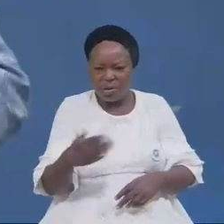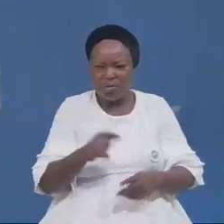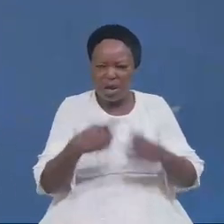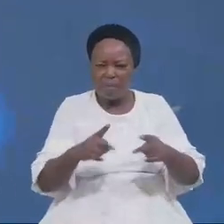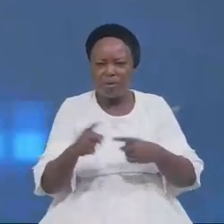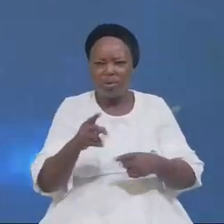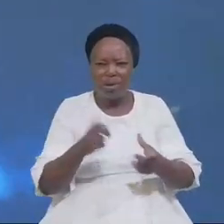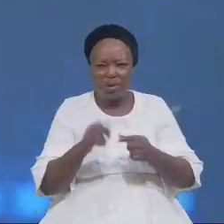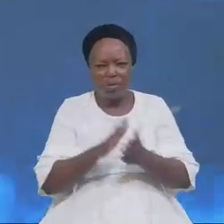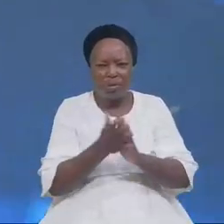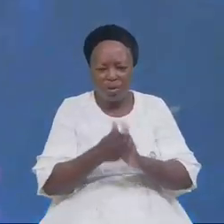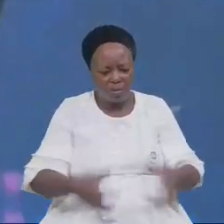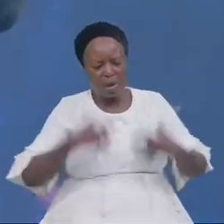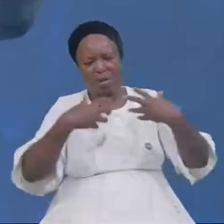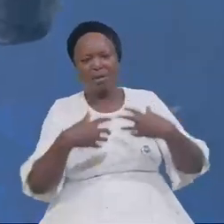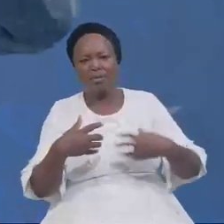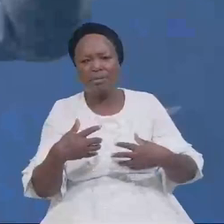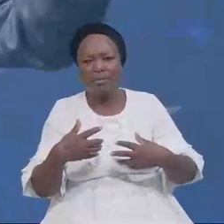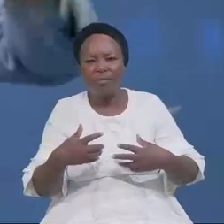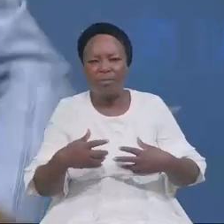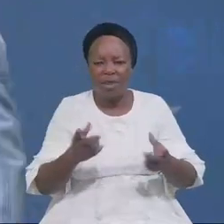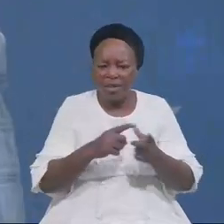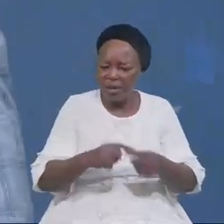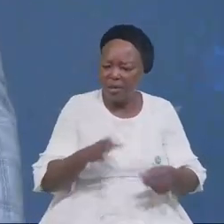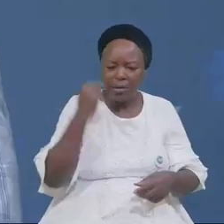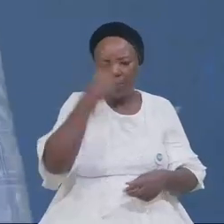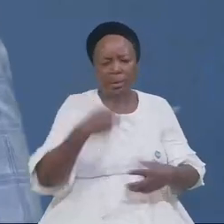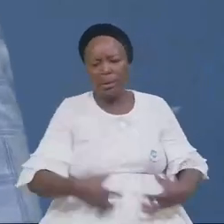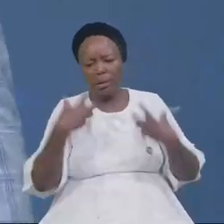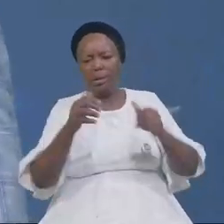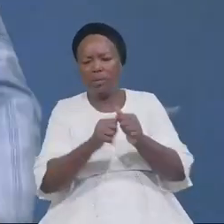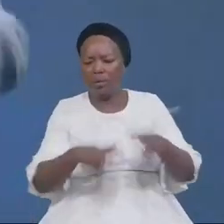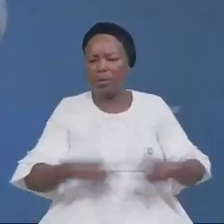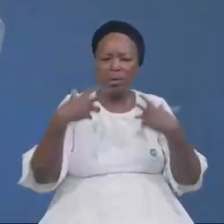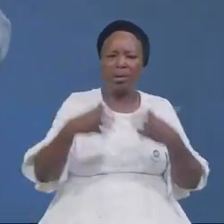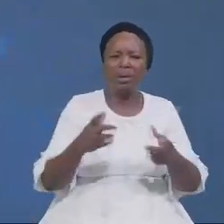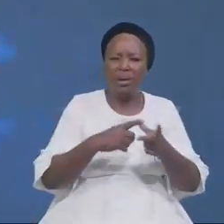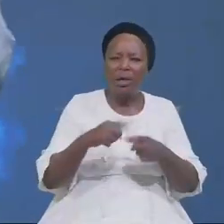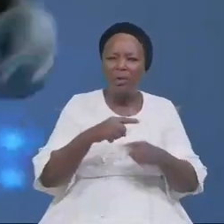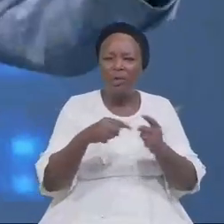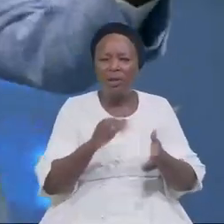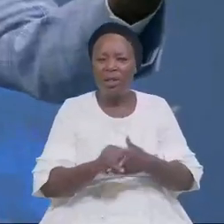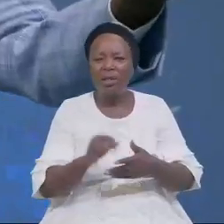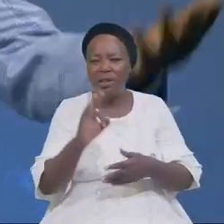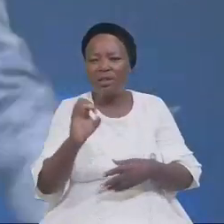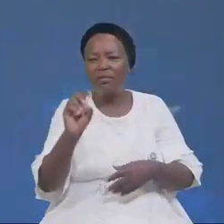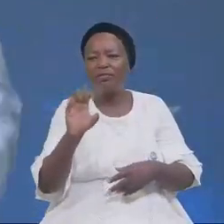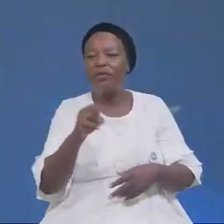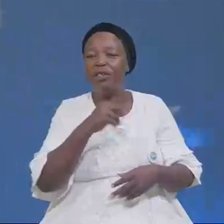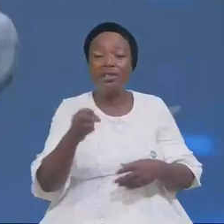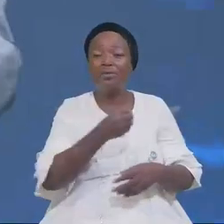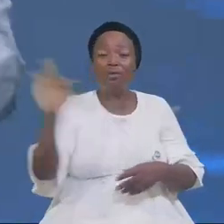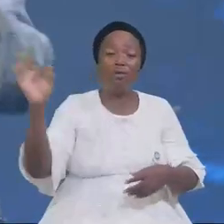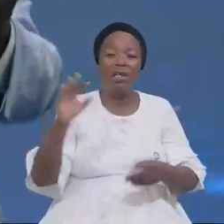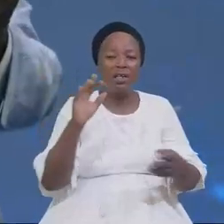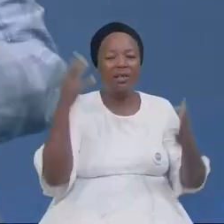nerfs et puis tu t'emportes. Et alors, dès que tu t'emportes, alors les ténèbres